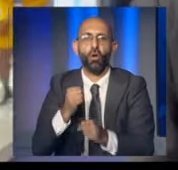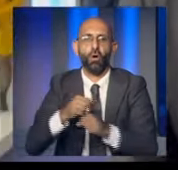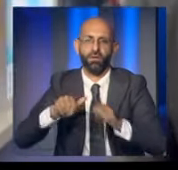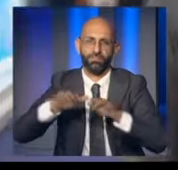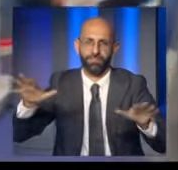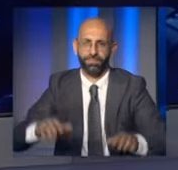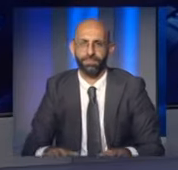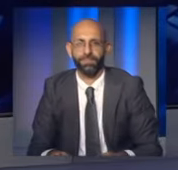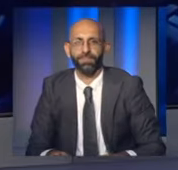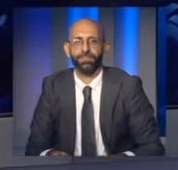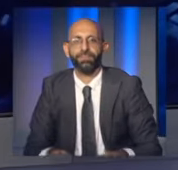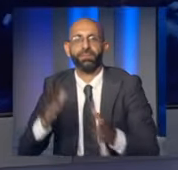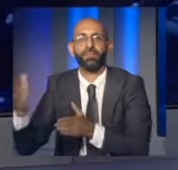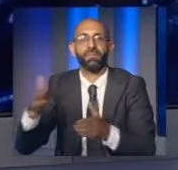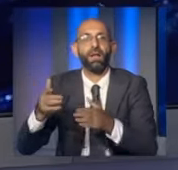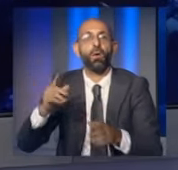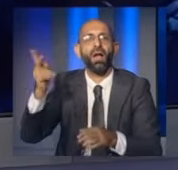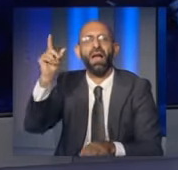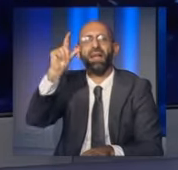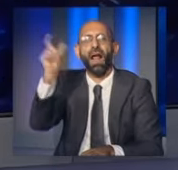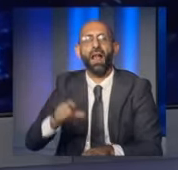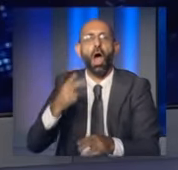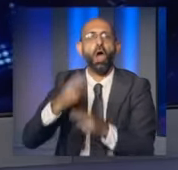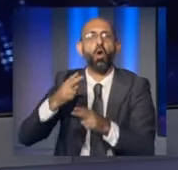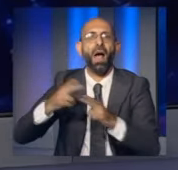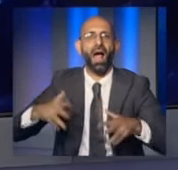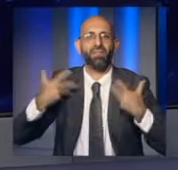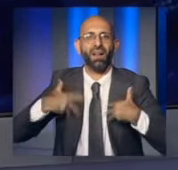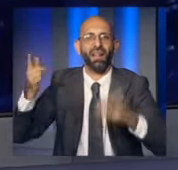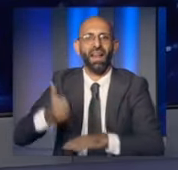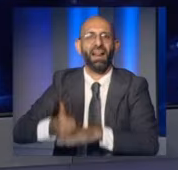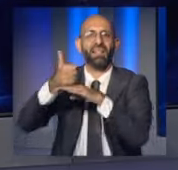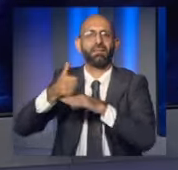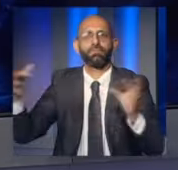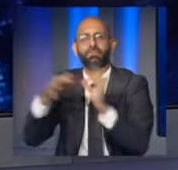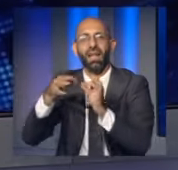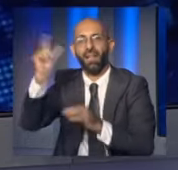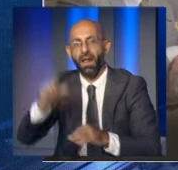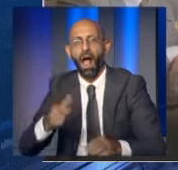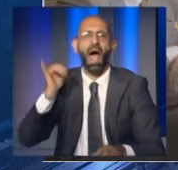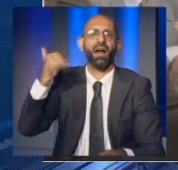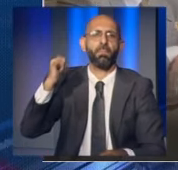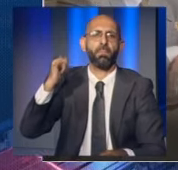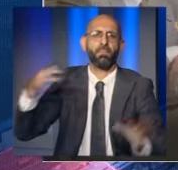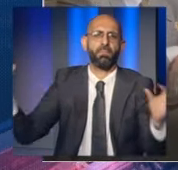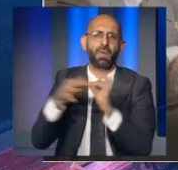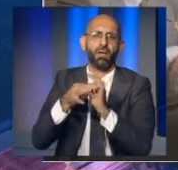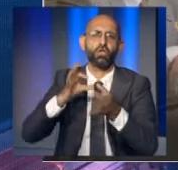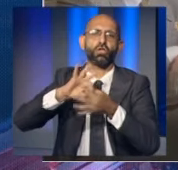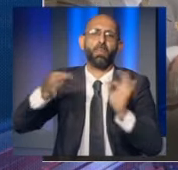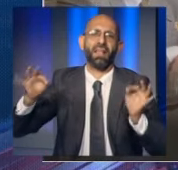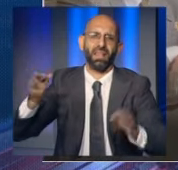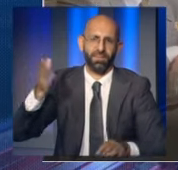12 مليون نسمة. أقيم في روما احتفال تكريمي لرئيس جمعية الصداقة الإيطالية العربية فرانكو